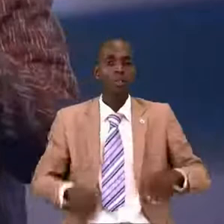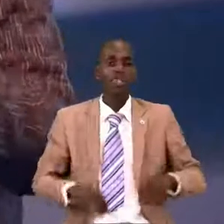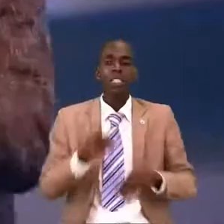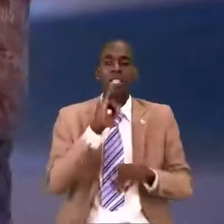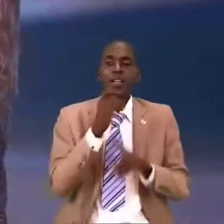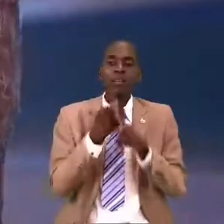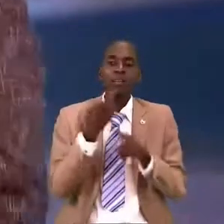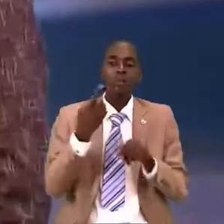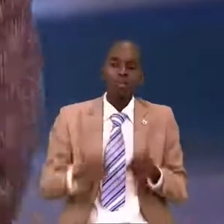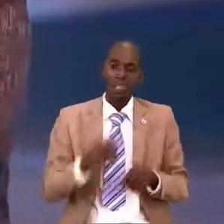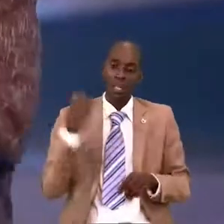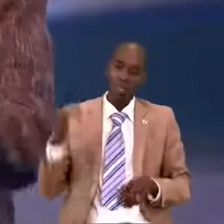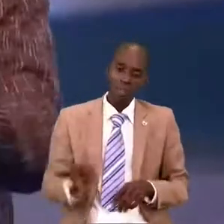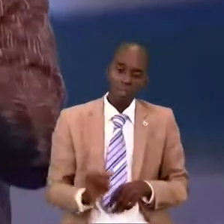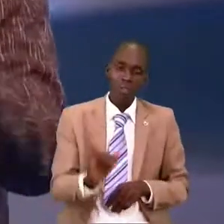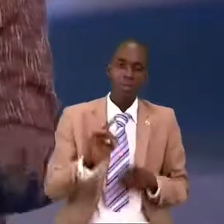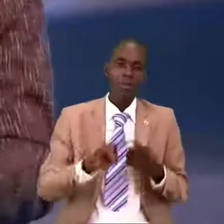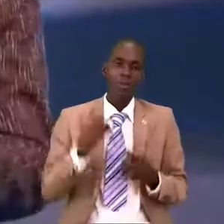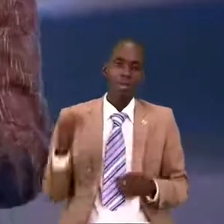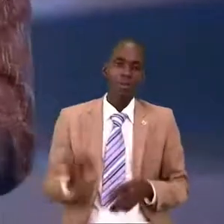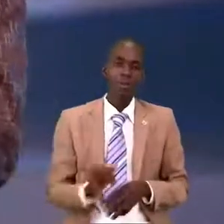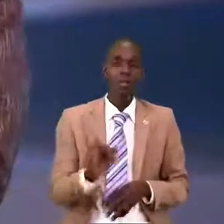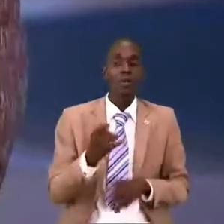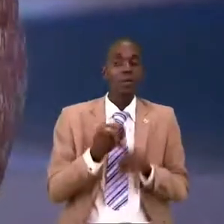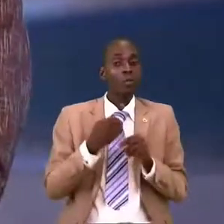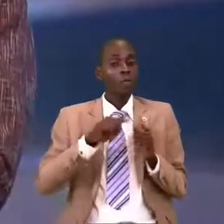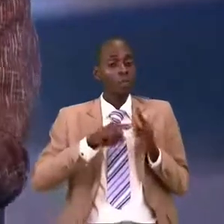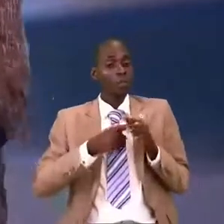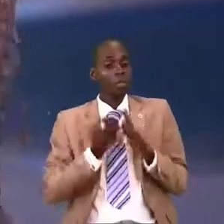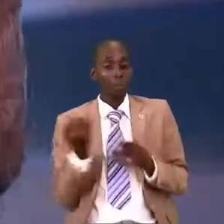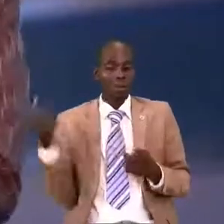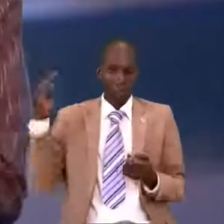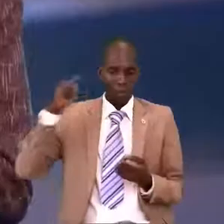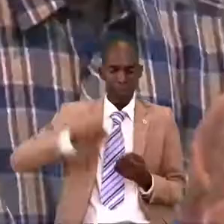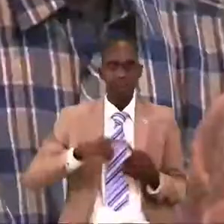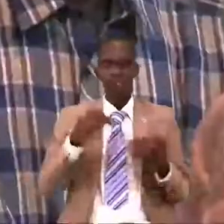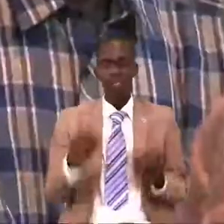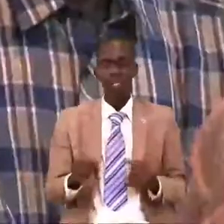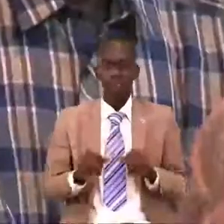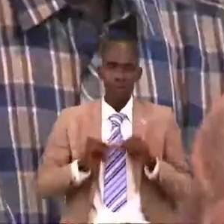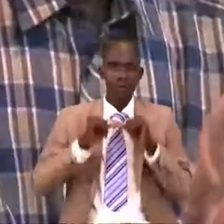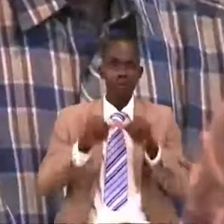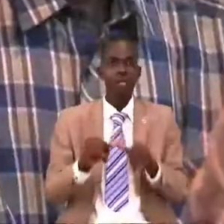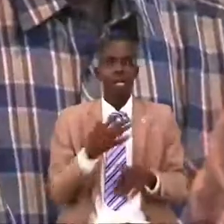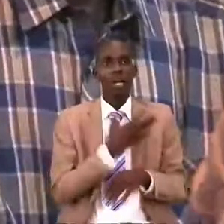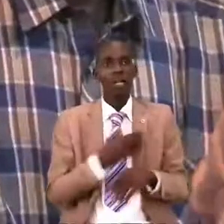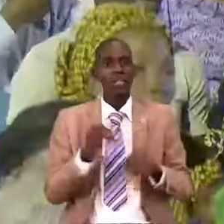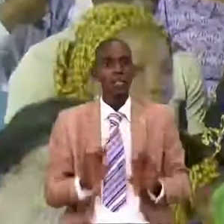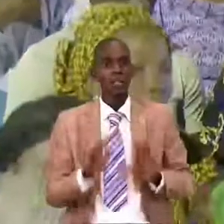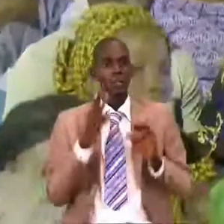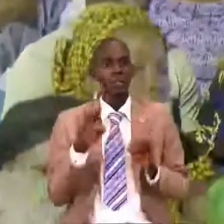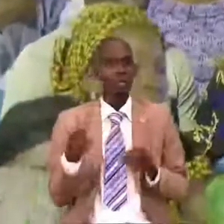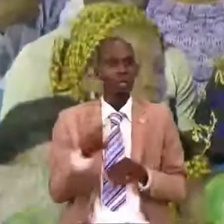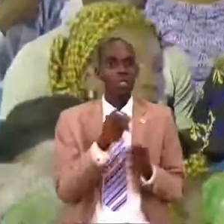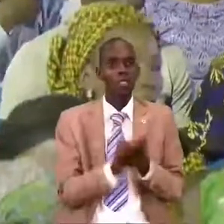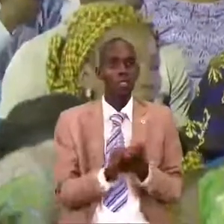Pour ceux qui le craignent et sa miséricorde pour les enfants de leurs enfants. Il va te sauver. Il